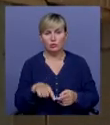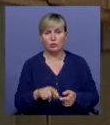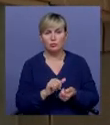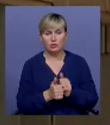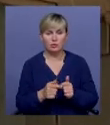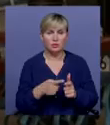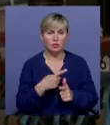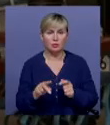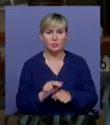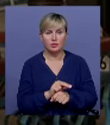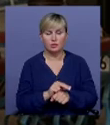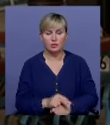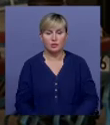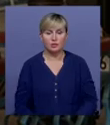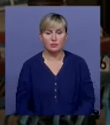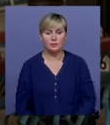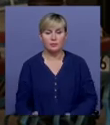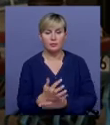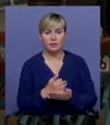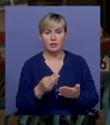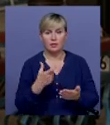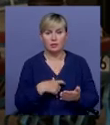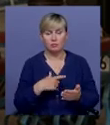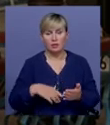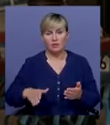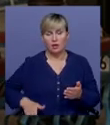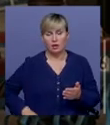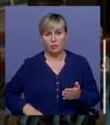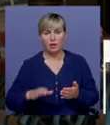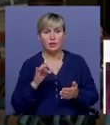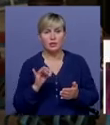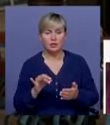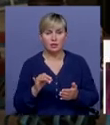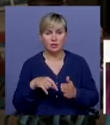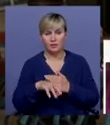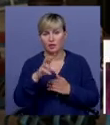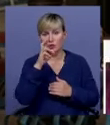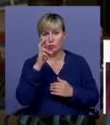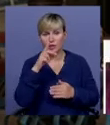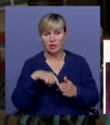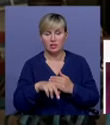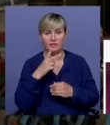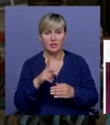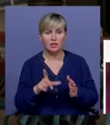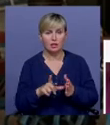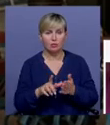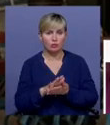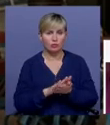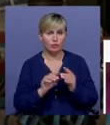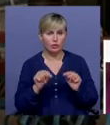или починить собирает деньги себе в карман на 4 в казну у нас виде налогов ничего не